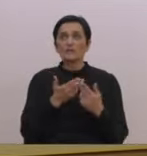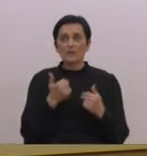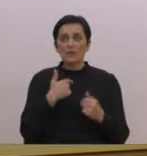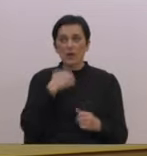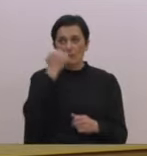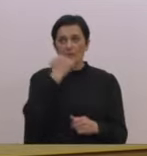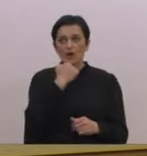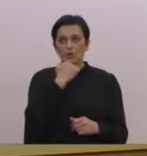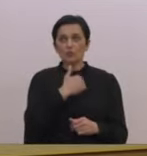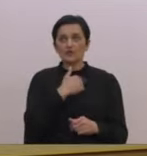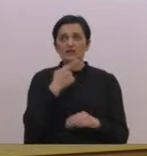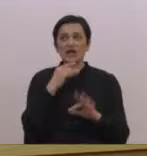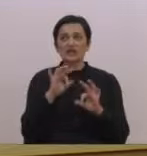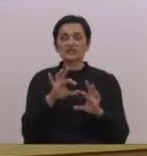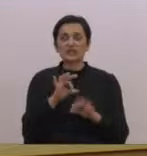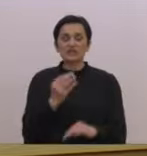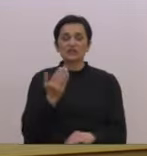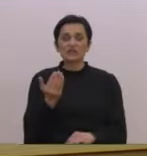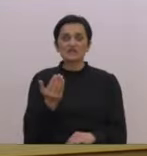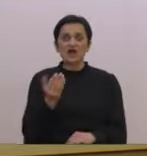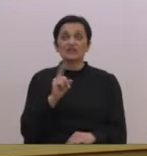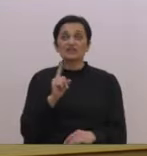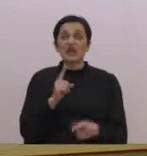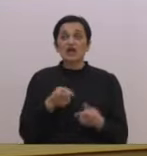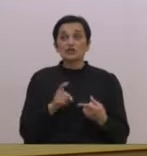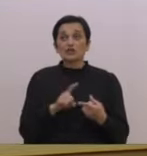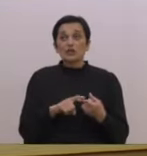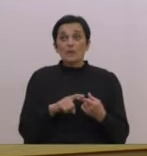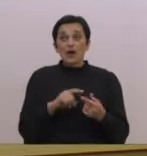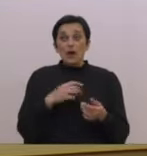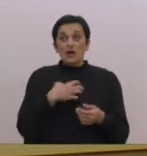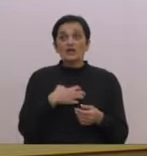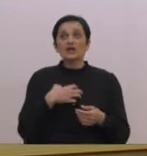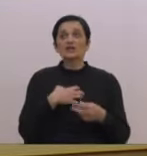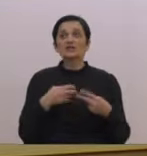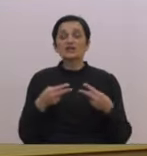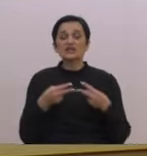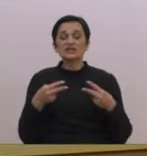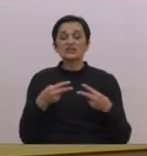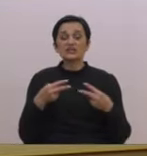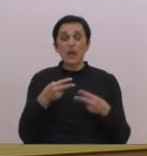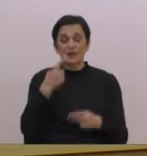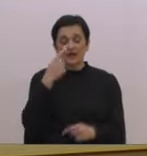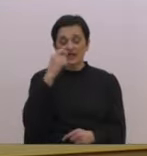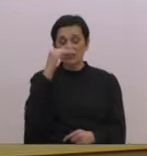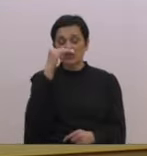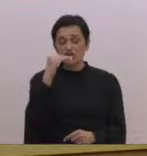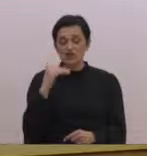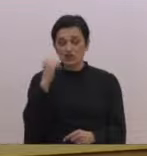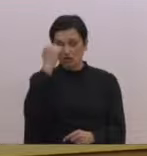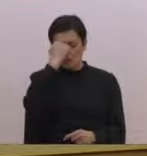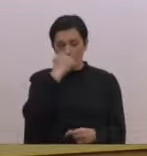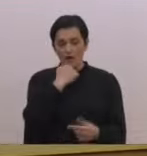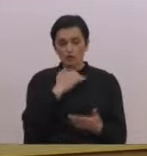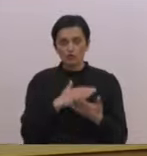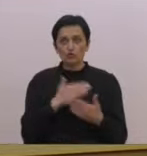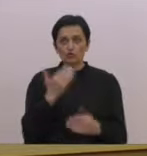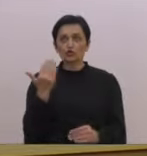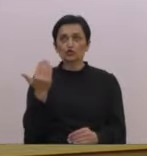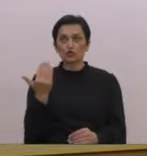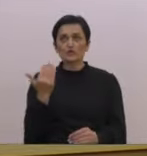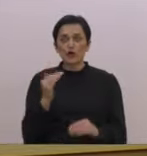მადლობა მიდა გითხრათ თქვენ. Რაც შეეხება სტრატეგიულ პარტნიორობის კრიტერიუმებს, მადლობელია რომ თქვენ